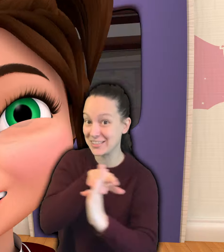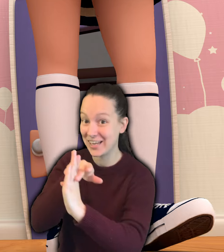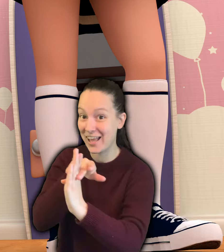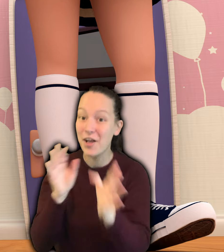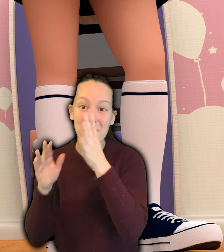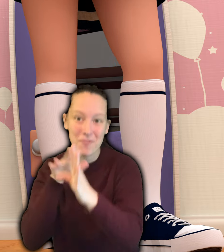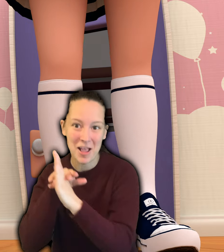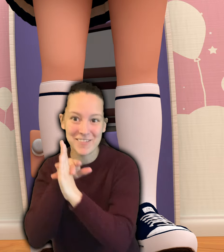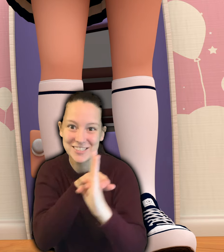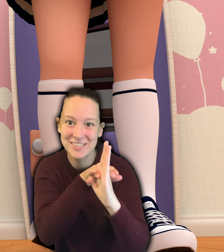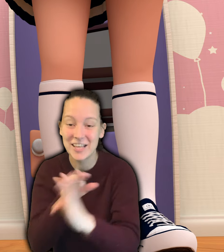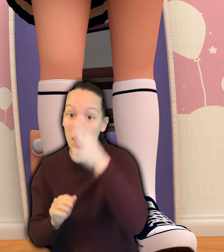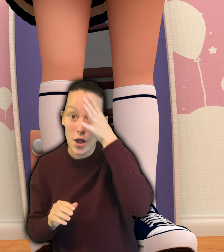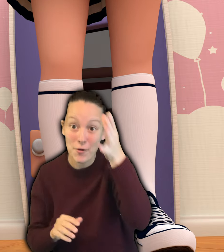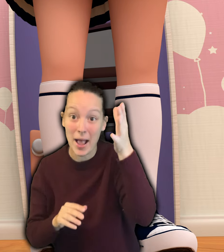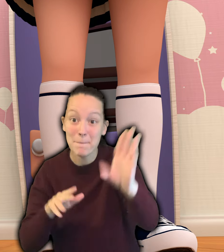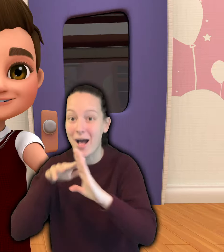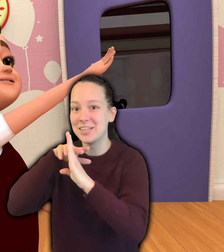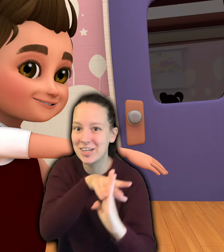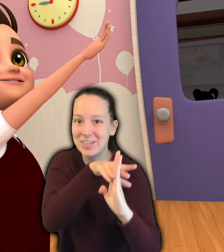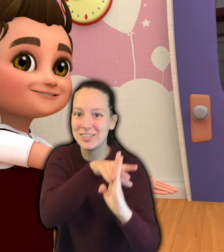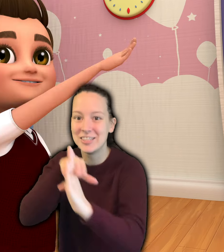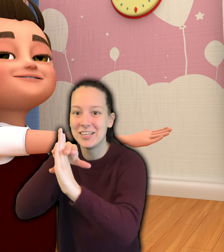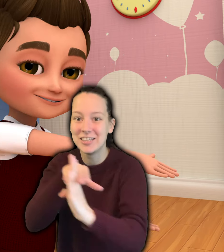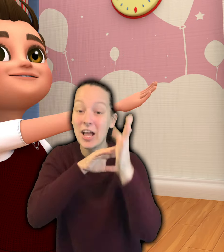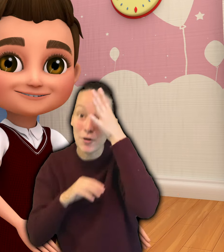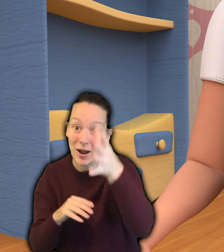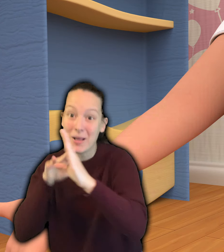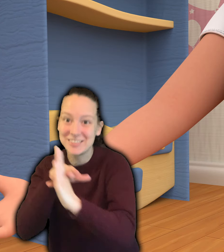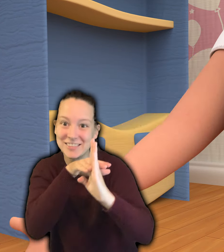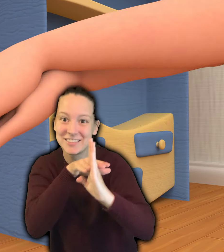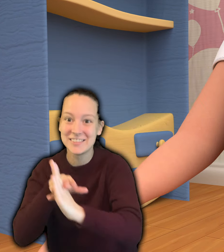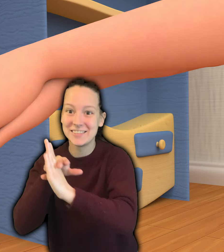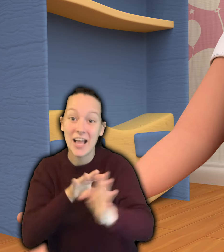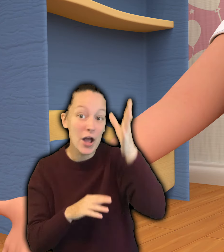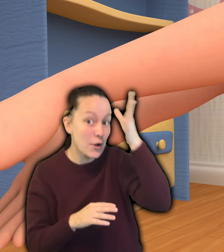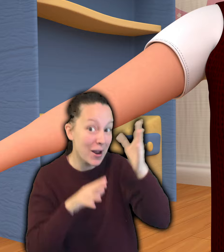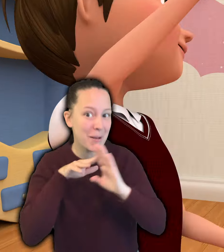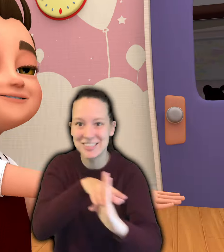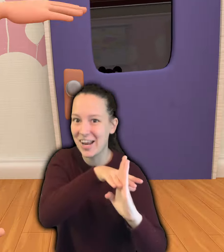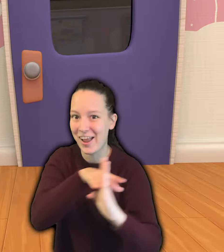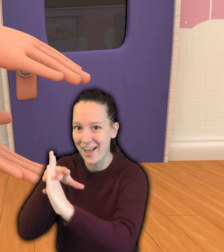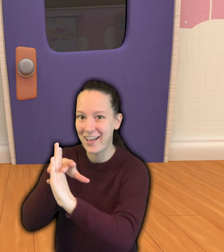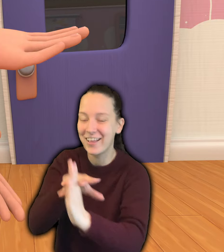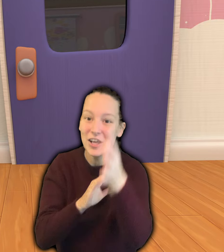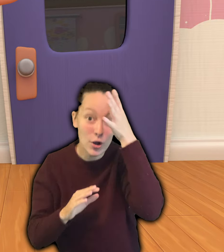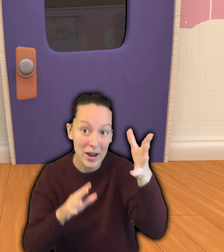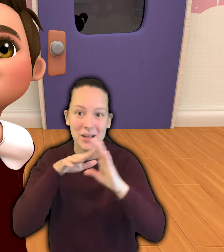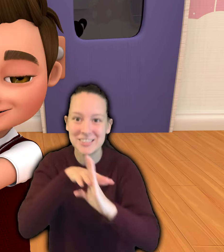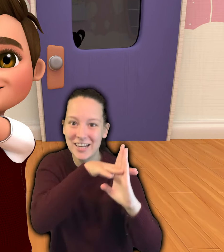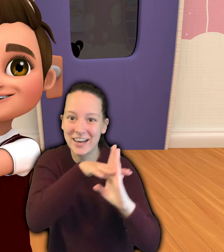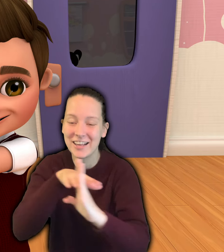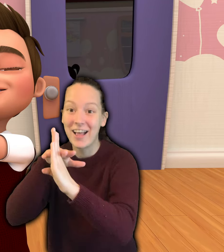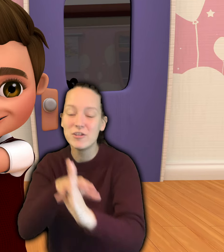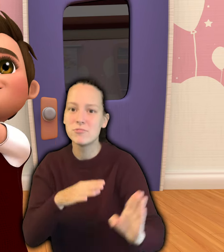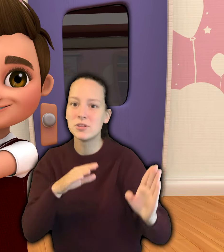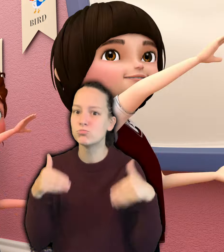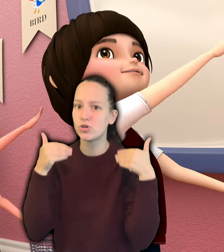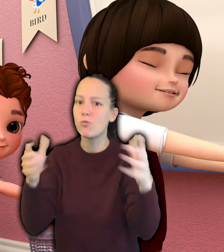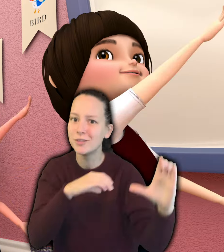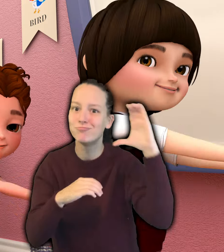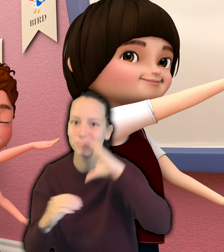ザメおばザメおじザメおじメおじおじメ